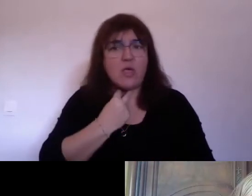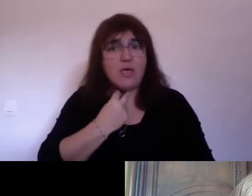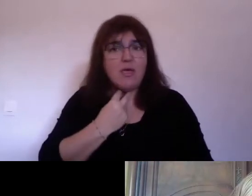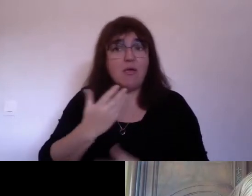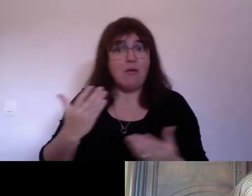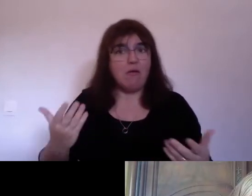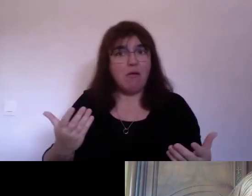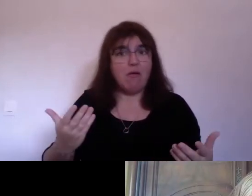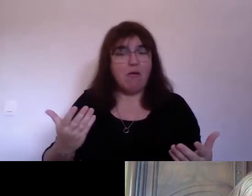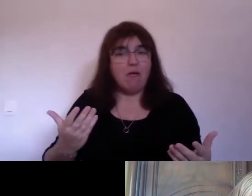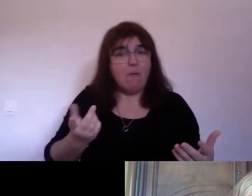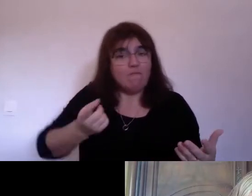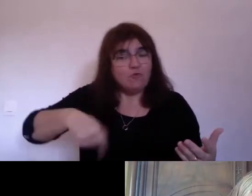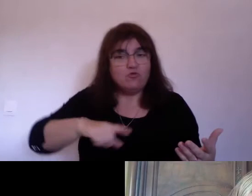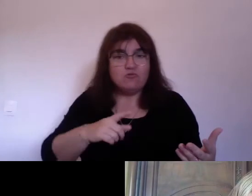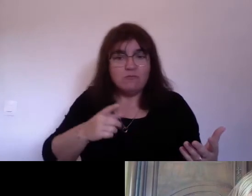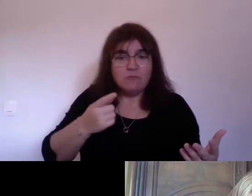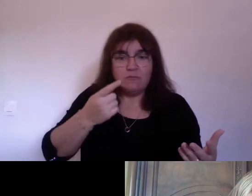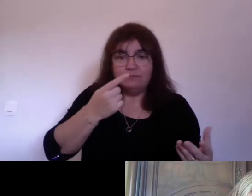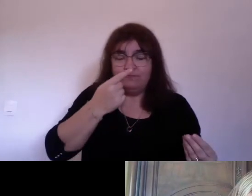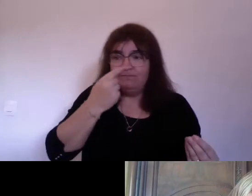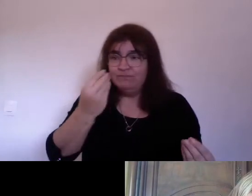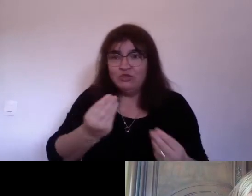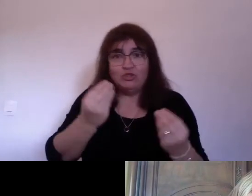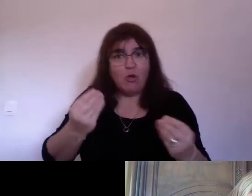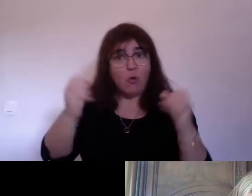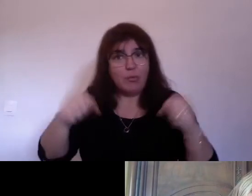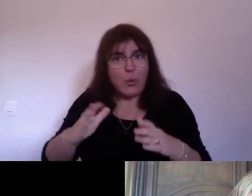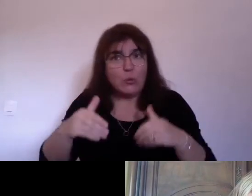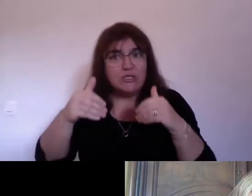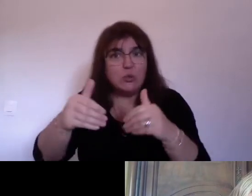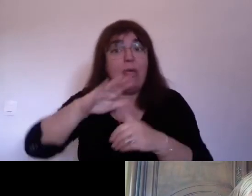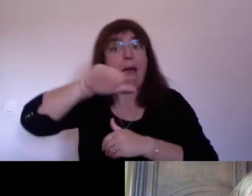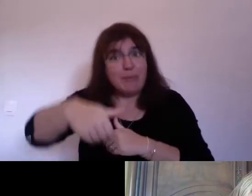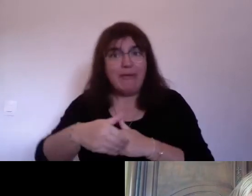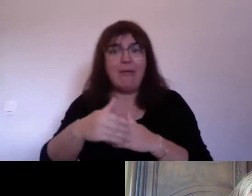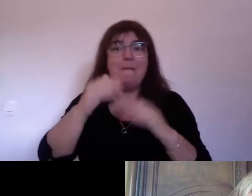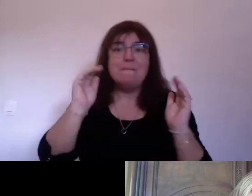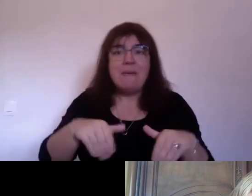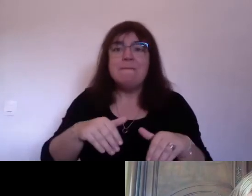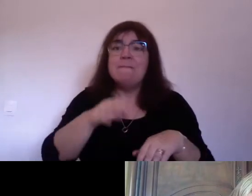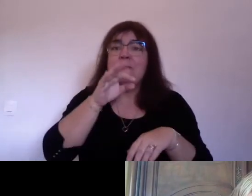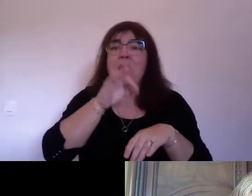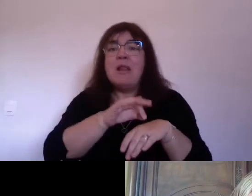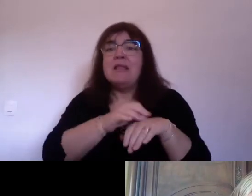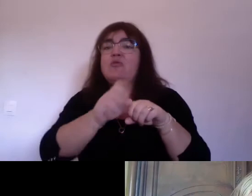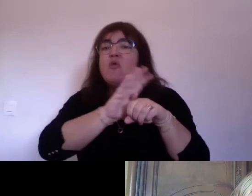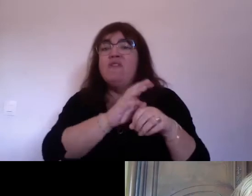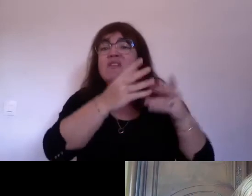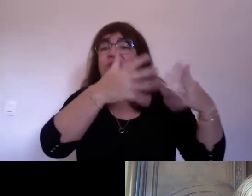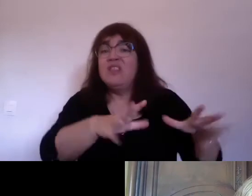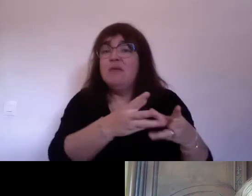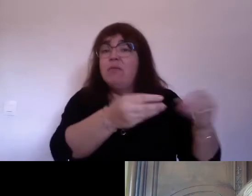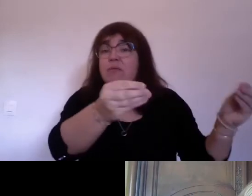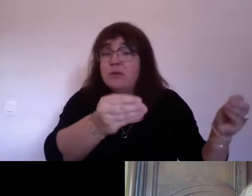on se dit que ça peut être quelque chose qui peut perdurer, qui ne va certainement pas remplacer ces